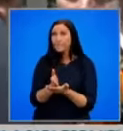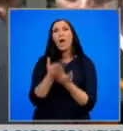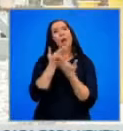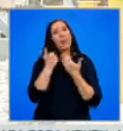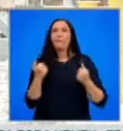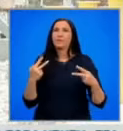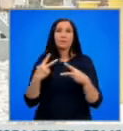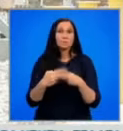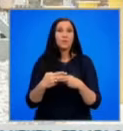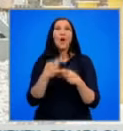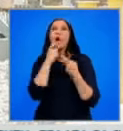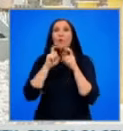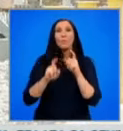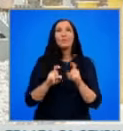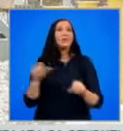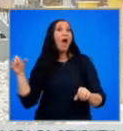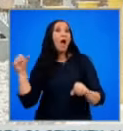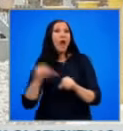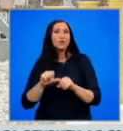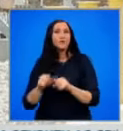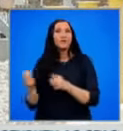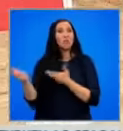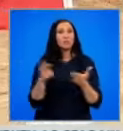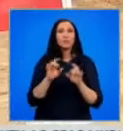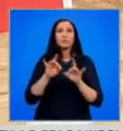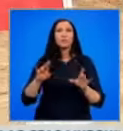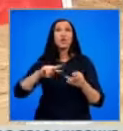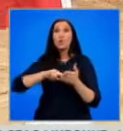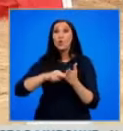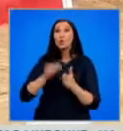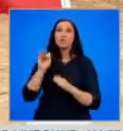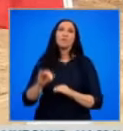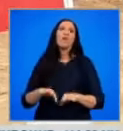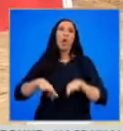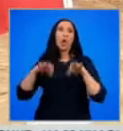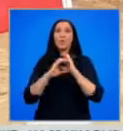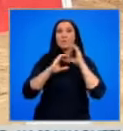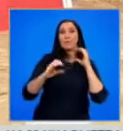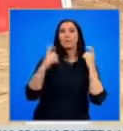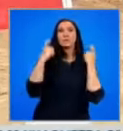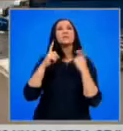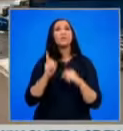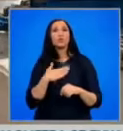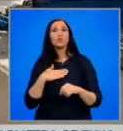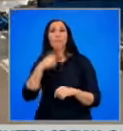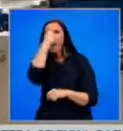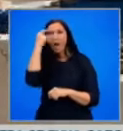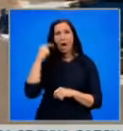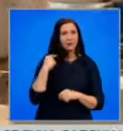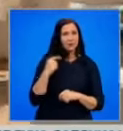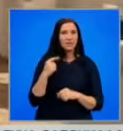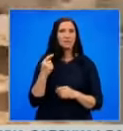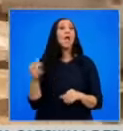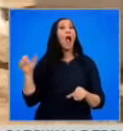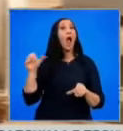няма да ни спрат. Коментира и газовите доставки. Той съобщи, че през юли ще бъде готов интерконектора с Гърция, по който ще тече азерски газ.